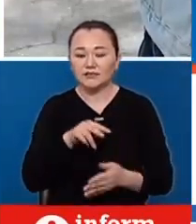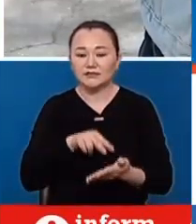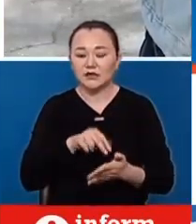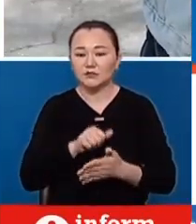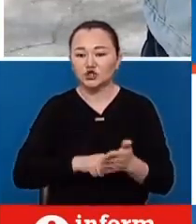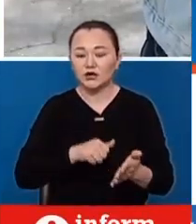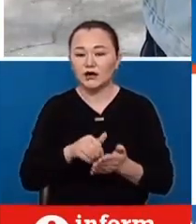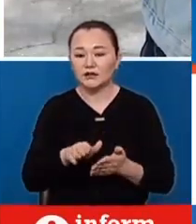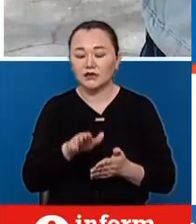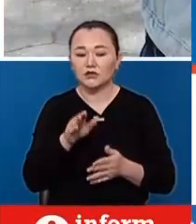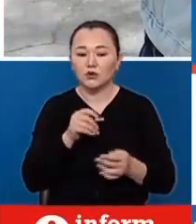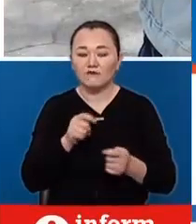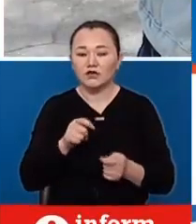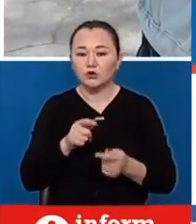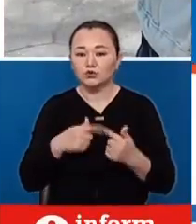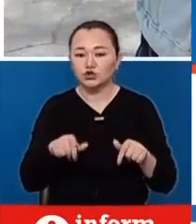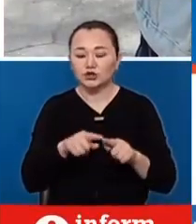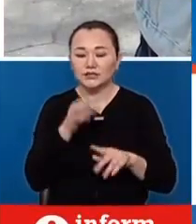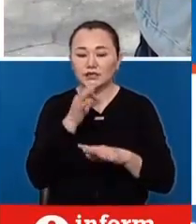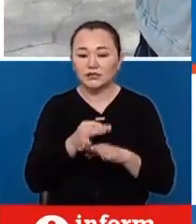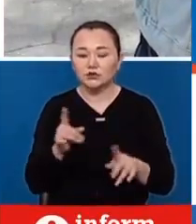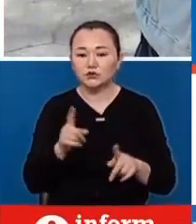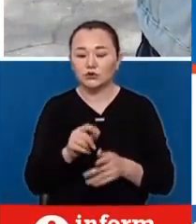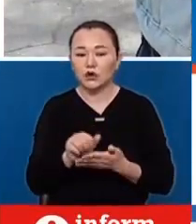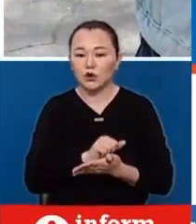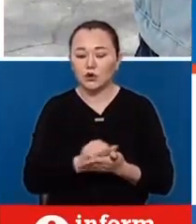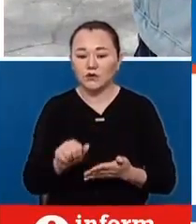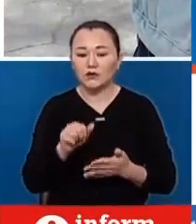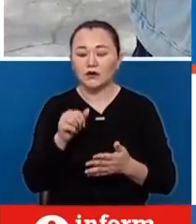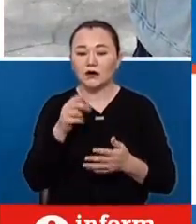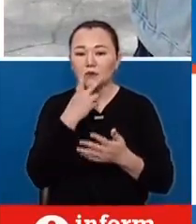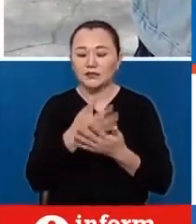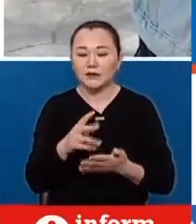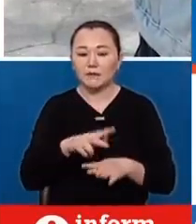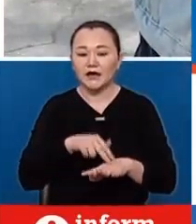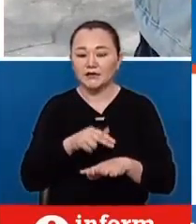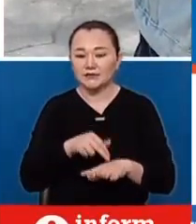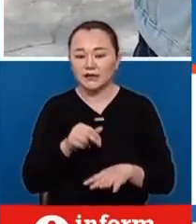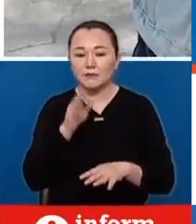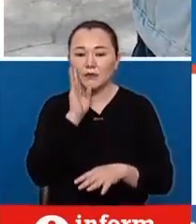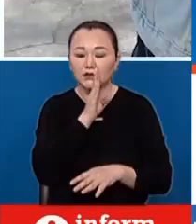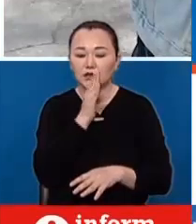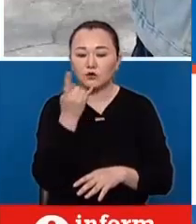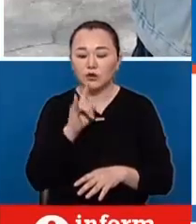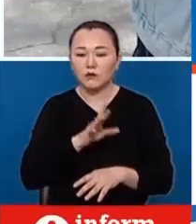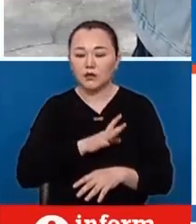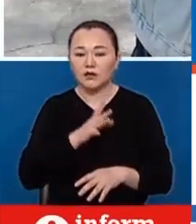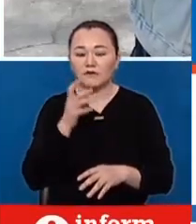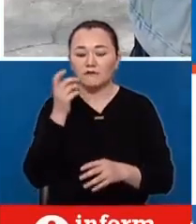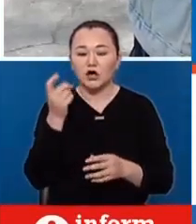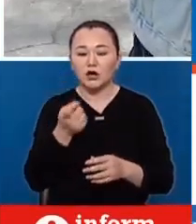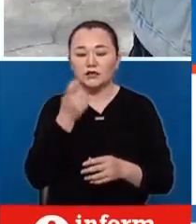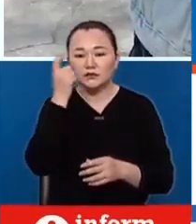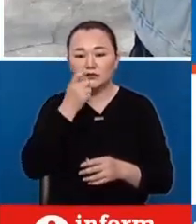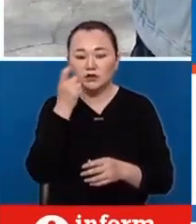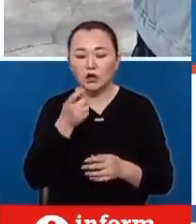причиной отказа. Руководитель учреждения утверждает, что по документам, предоставленным полицейскими, мать ребенка была в легкой степени